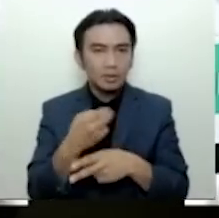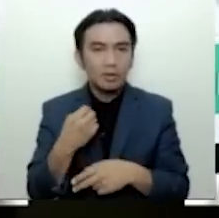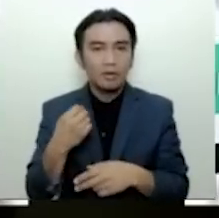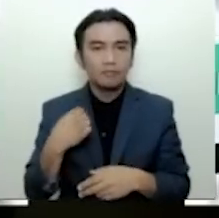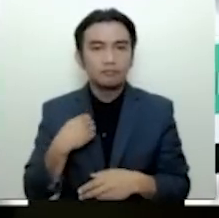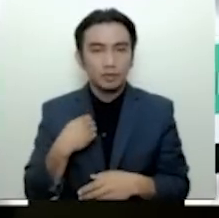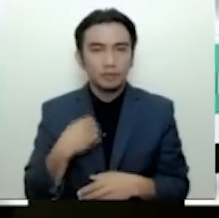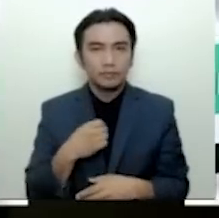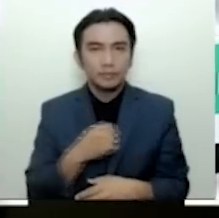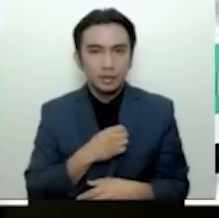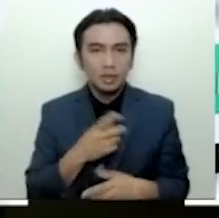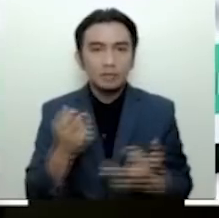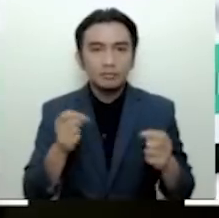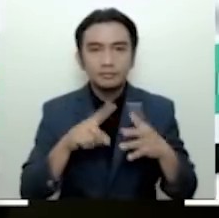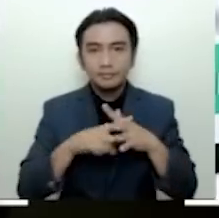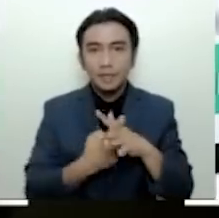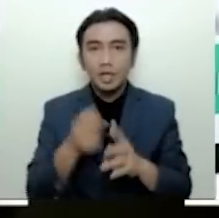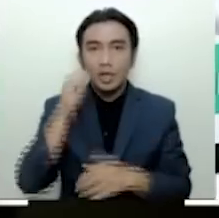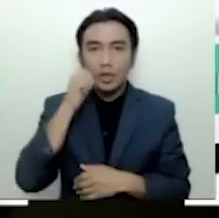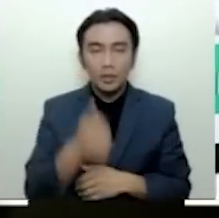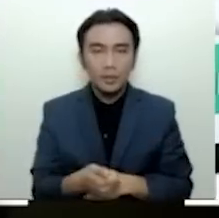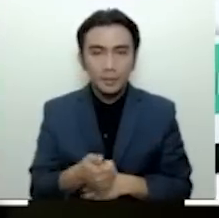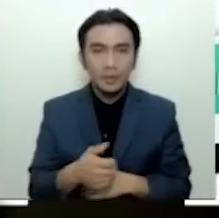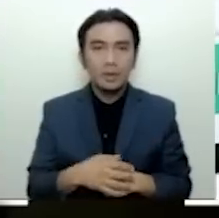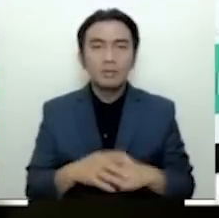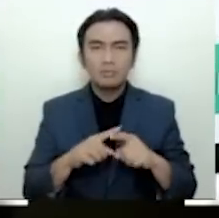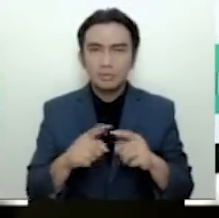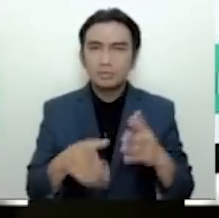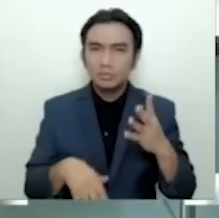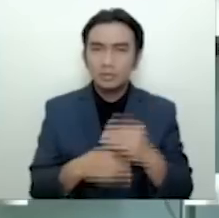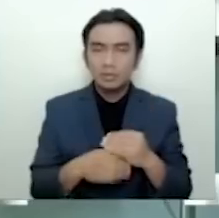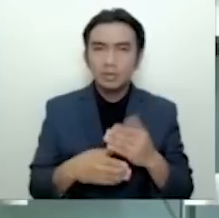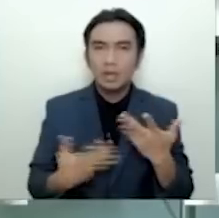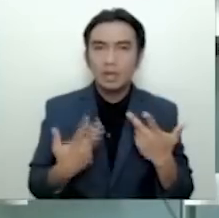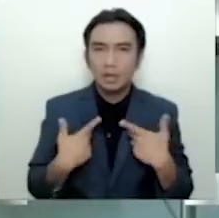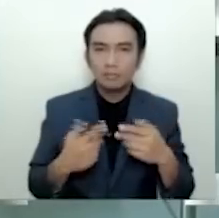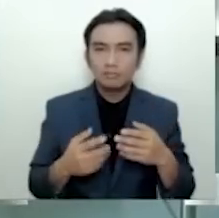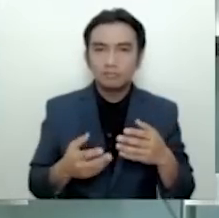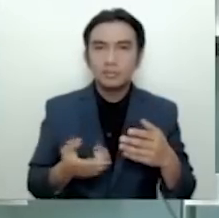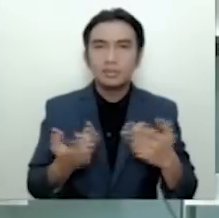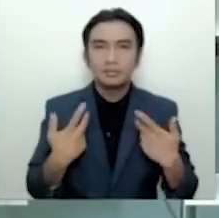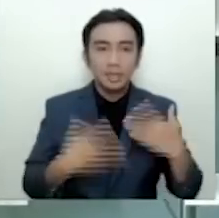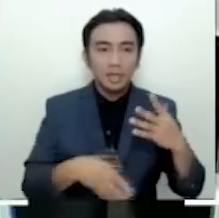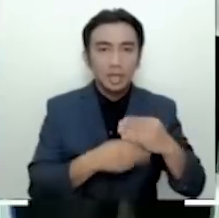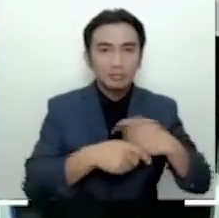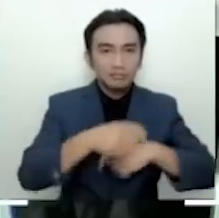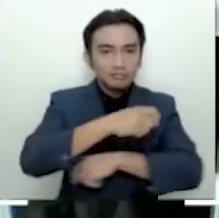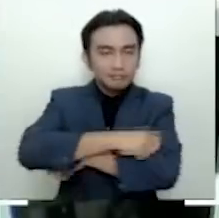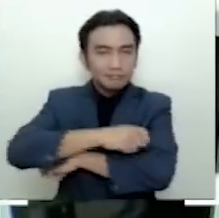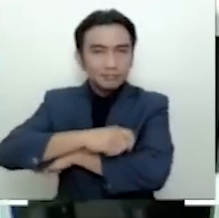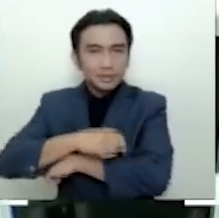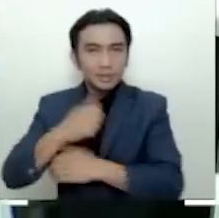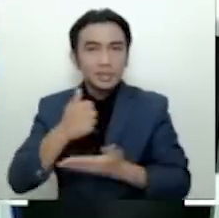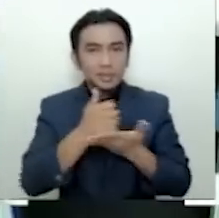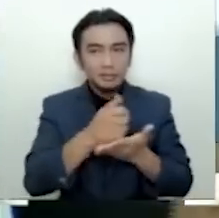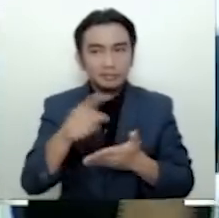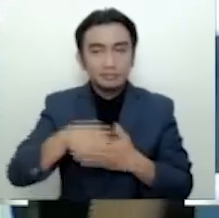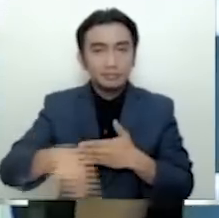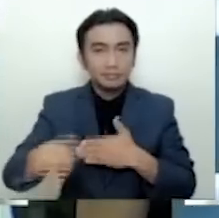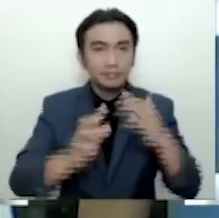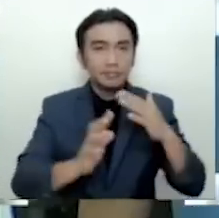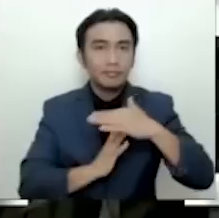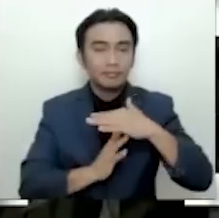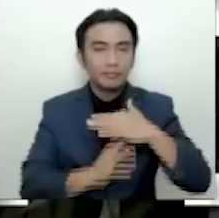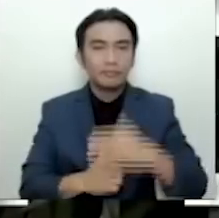immigration officers. But apart from that, we're also increasing the number of desks. Paalala naman ng mga airlines sa mga pasahero, maagang dumating